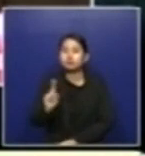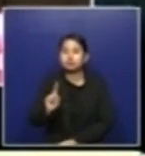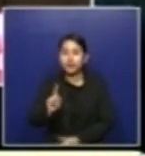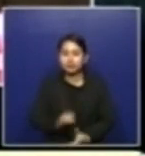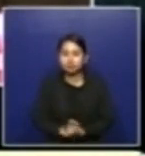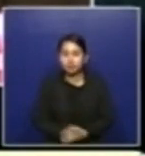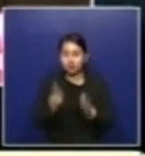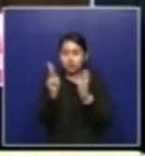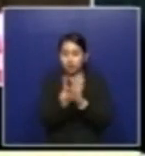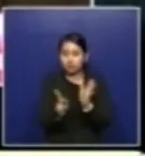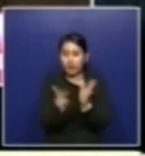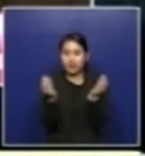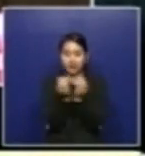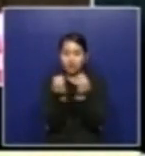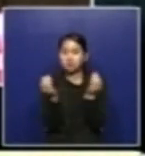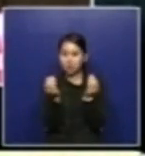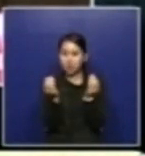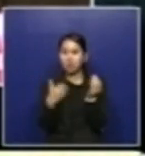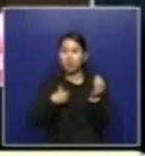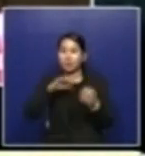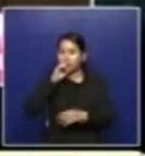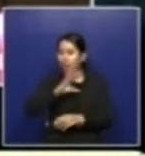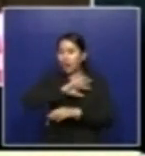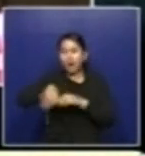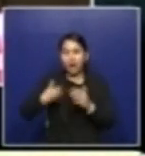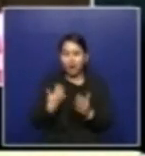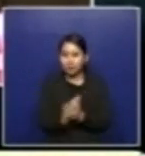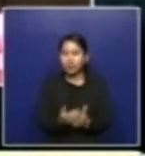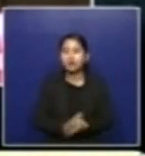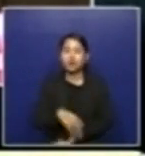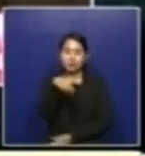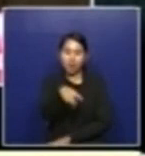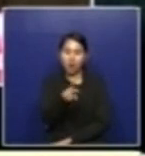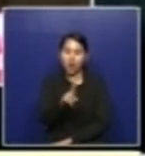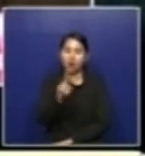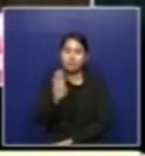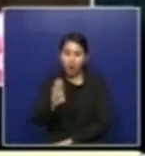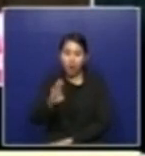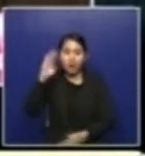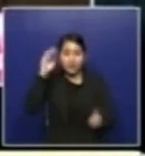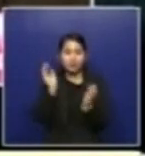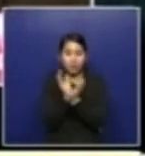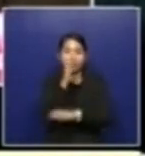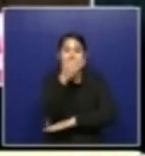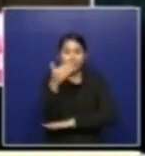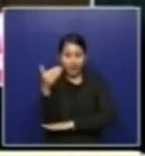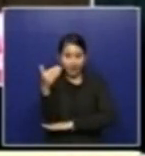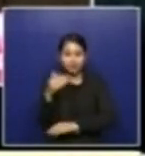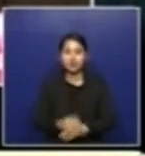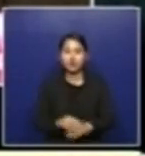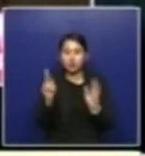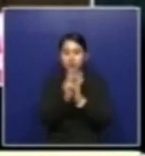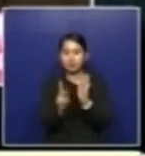หมายรัฐธรรมนูญที่ผมกล่าวมาทั้งหมดเนี่ยนะครับทั้งพ.ร.บ.ตำรวจแห่งชาติกฎหมายรัฐธรรมนูญมา